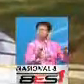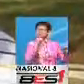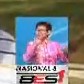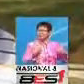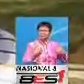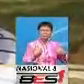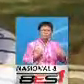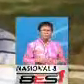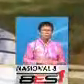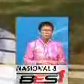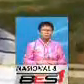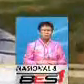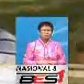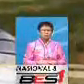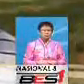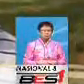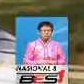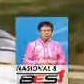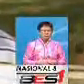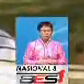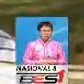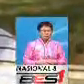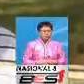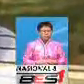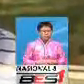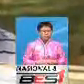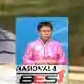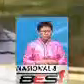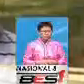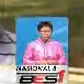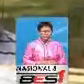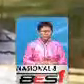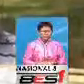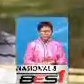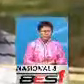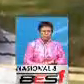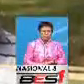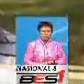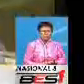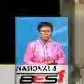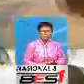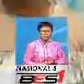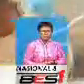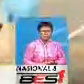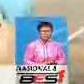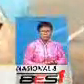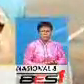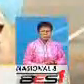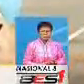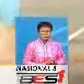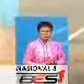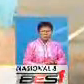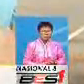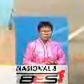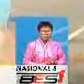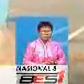Cuma macam hujan, ombak-ombak gitu lah. Tak ada lah macam dia pukul jalan. Saya rasa kalau benda ni tidak